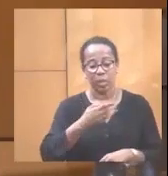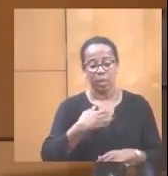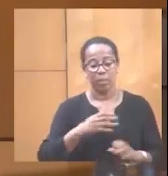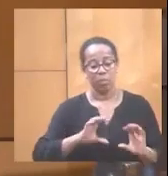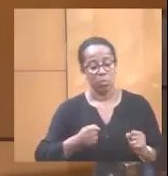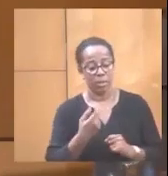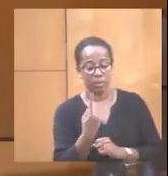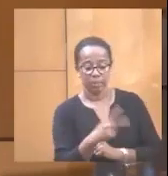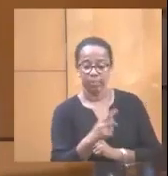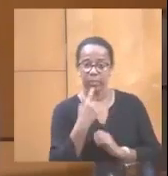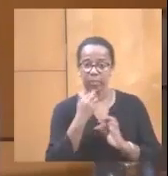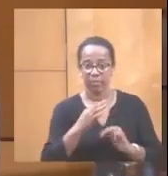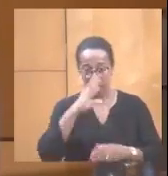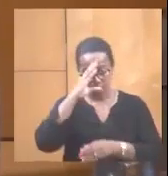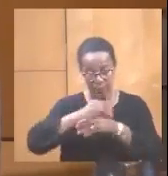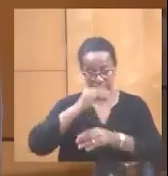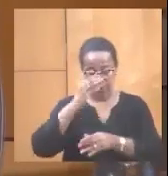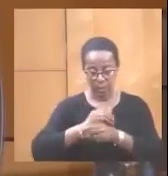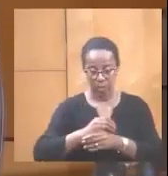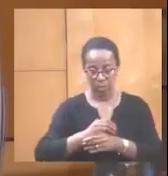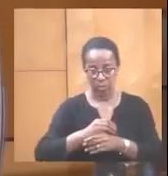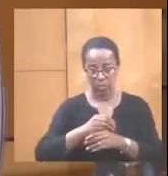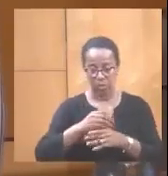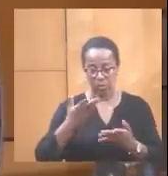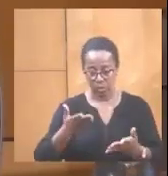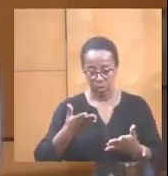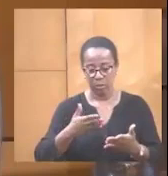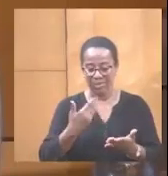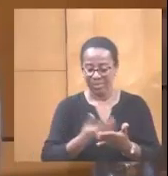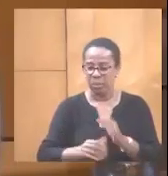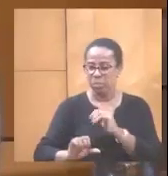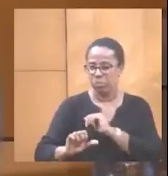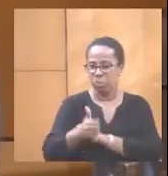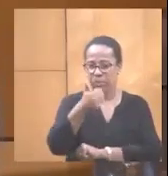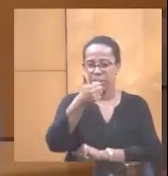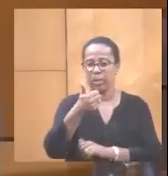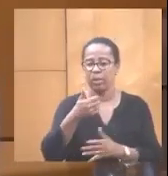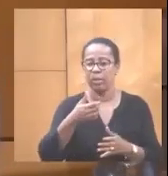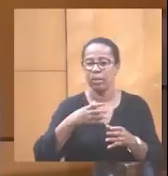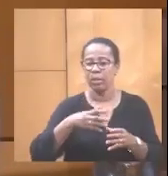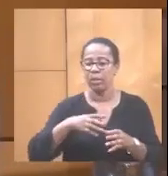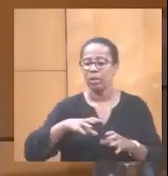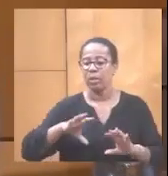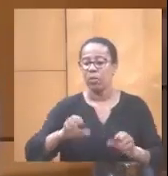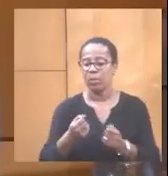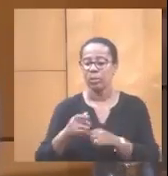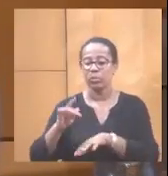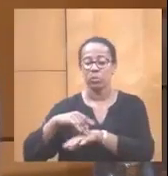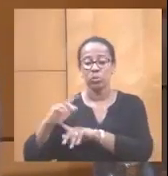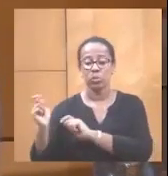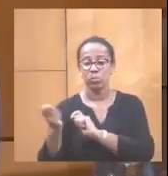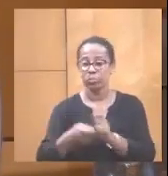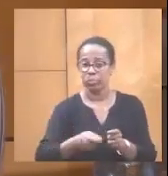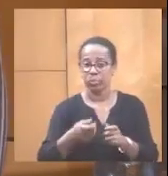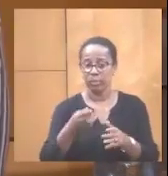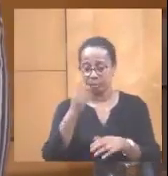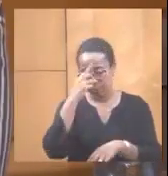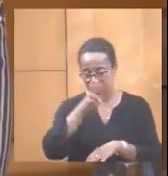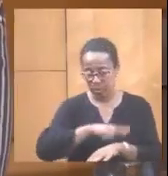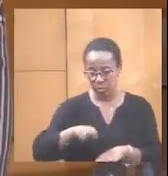compétence apprentissage, je rappelle, c'était la première compétence qui avait été transférée aux régions dites